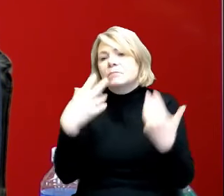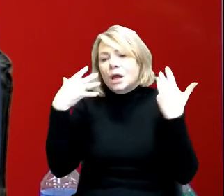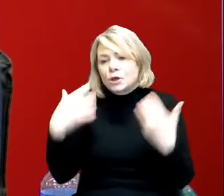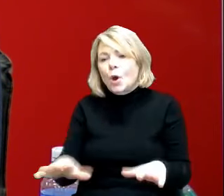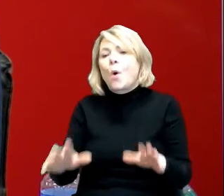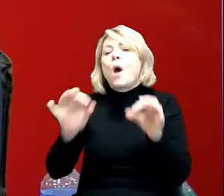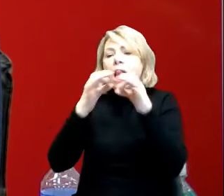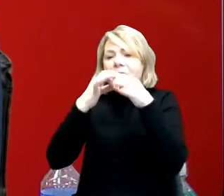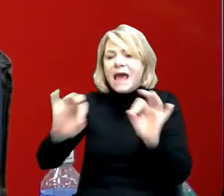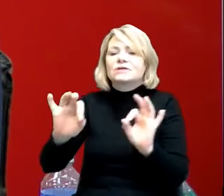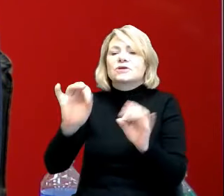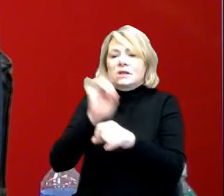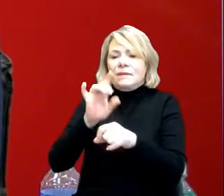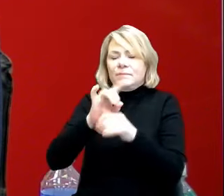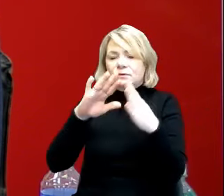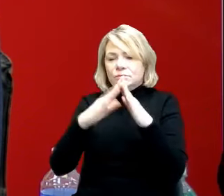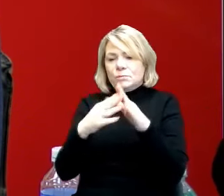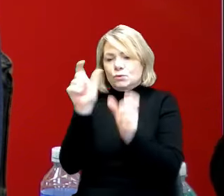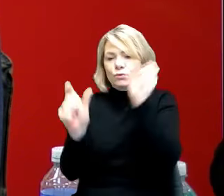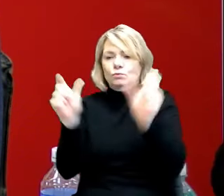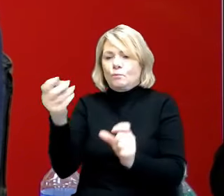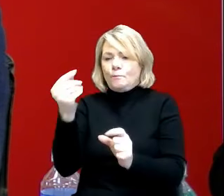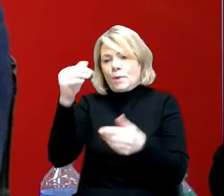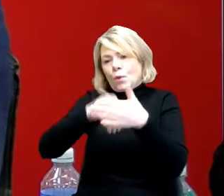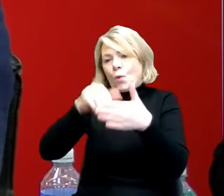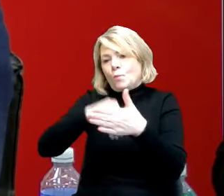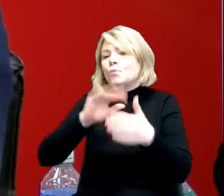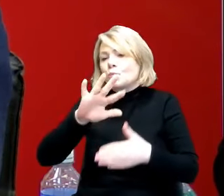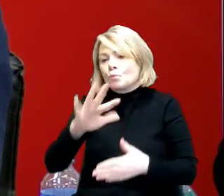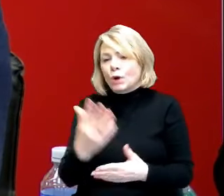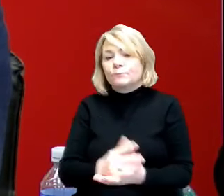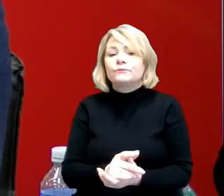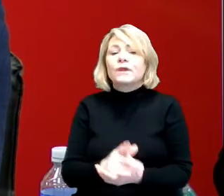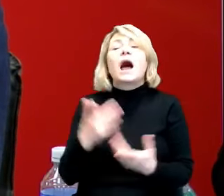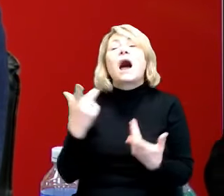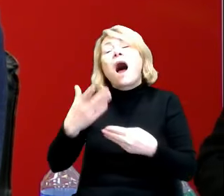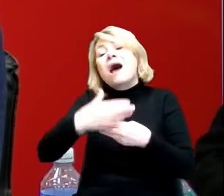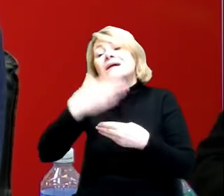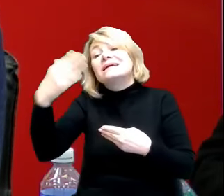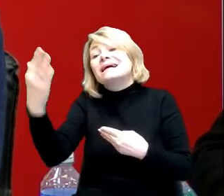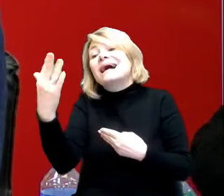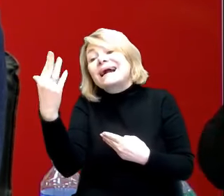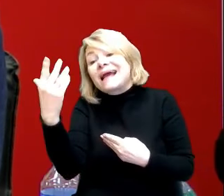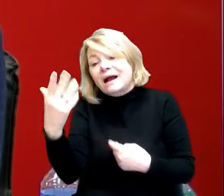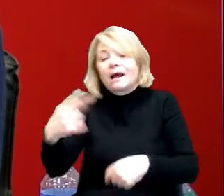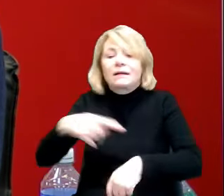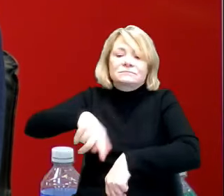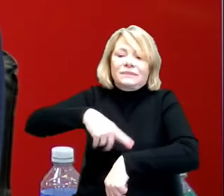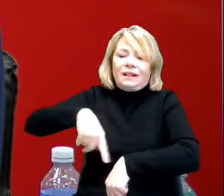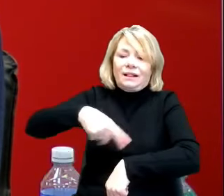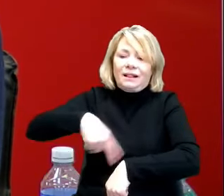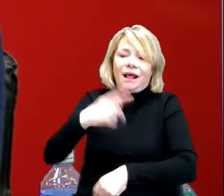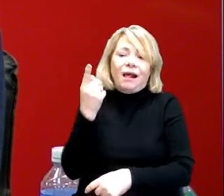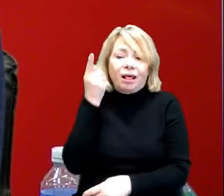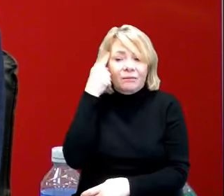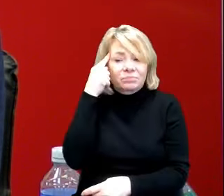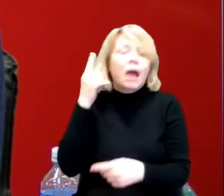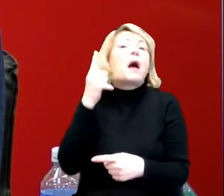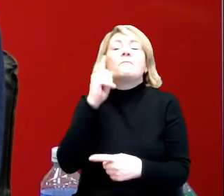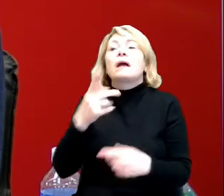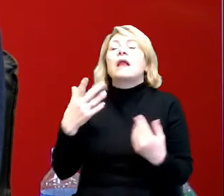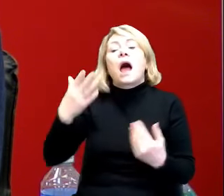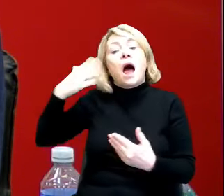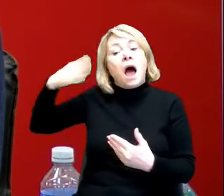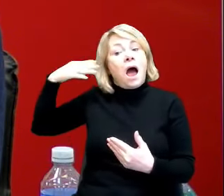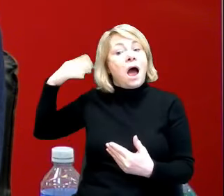žmonių pinigus kiek pavyks ateity parodys laikas bet turint omeny kad praeitoj kadencijoj jeigu